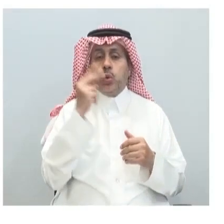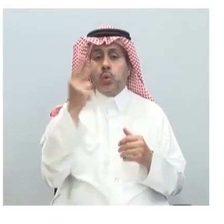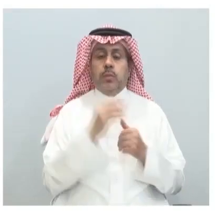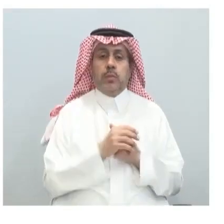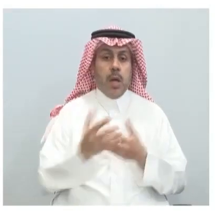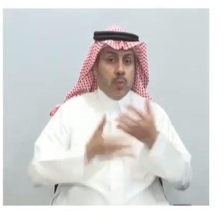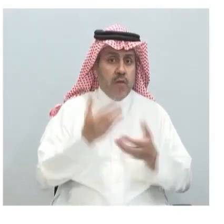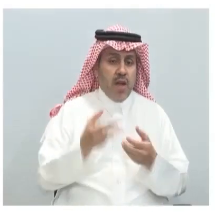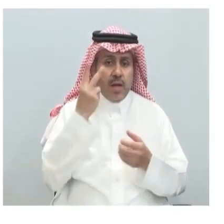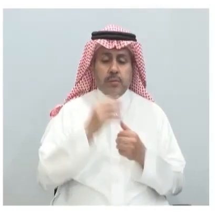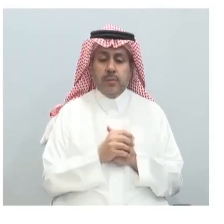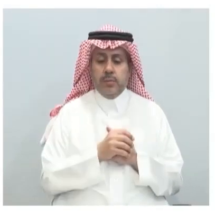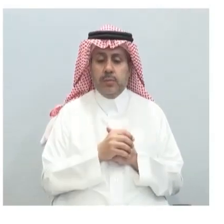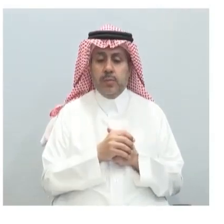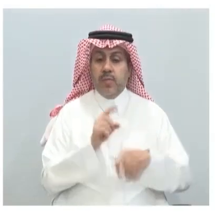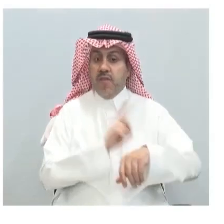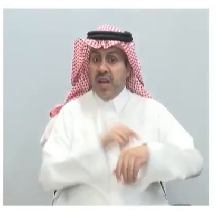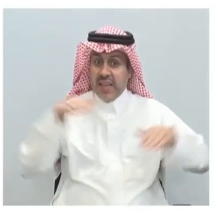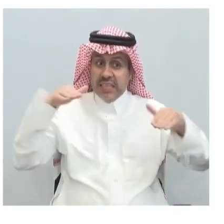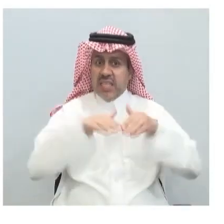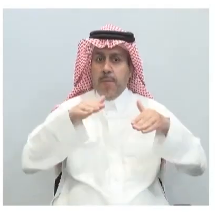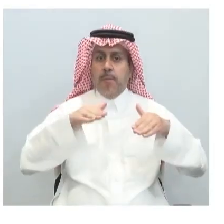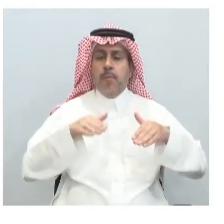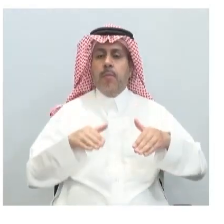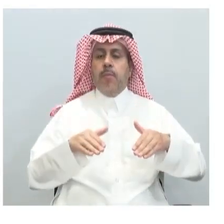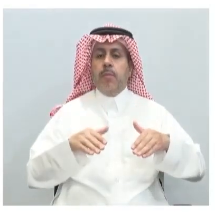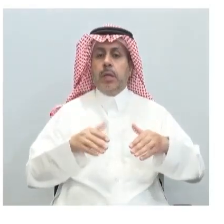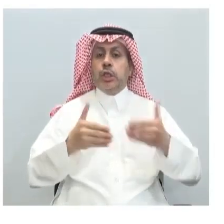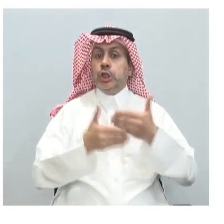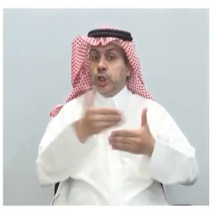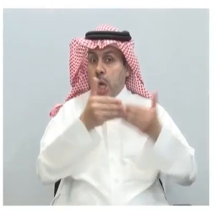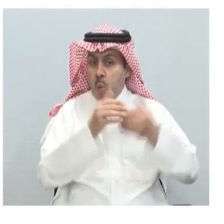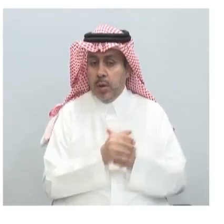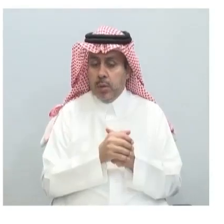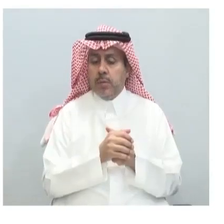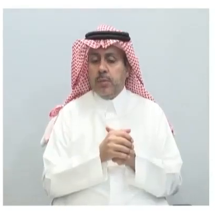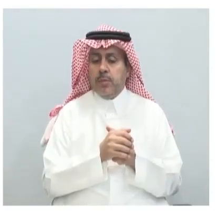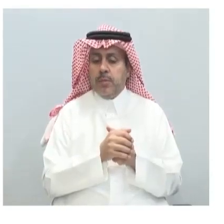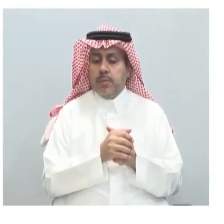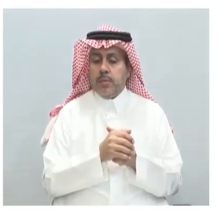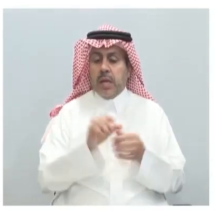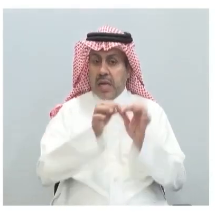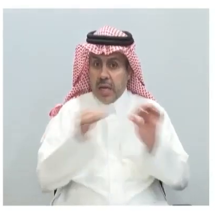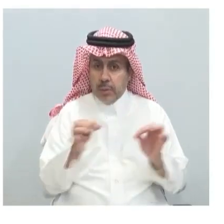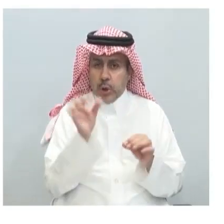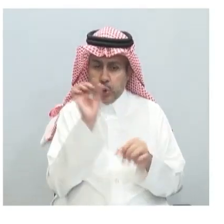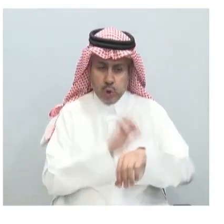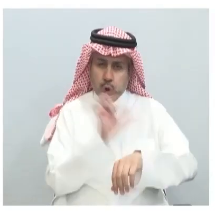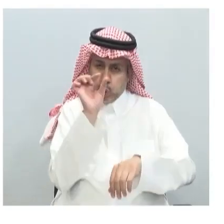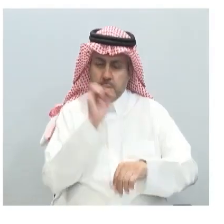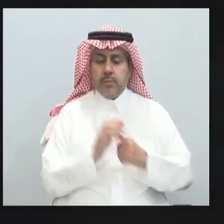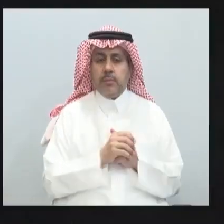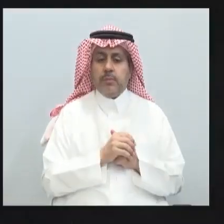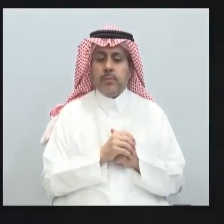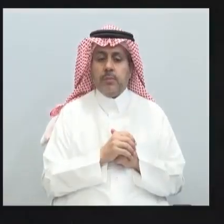المتفاعلات في لحظه الاصطدام لتتكون لاحظ رابطه مؤقته اذا